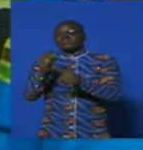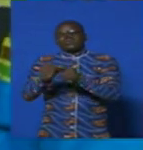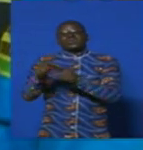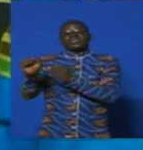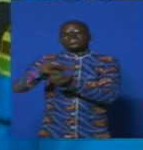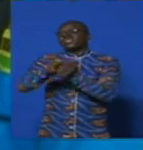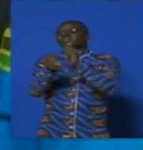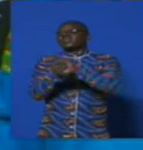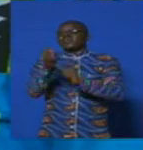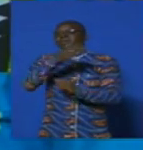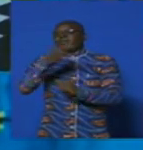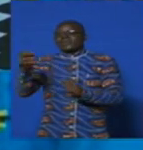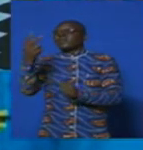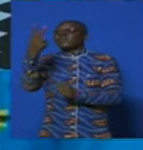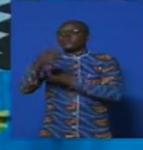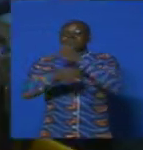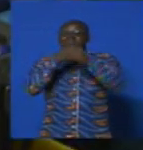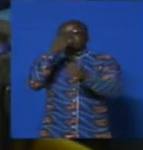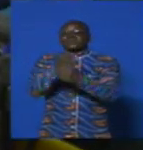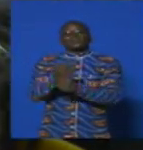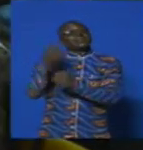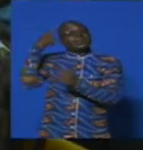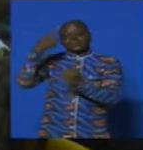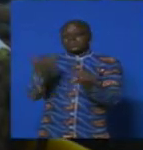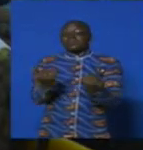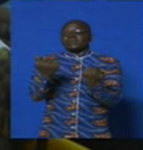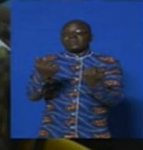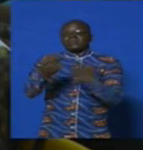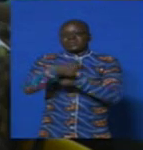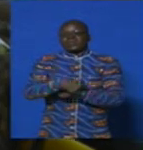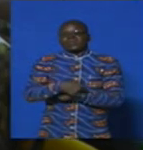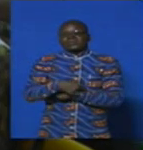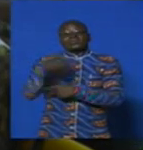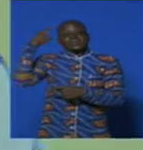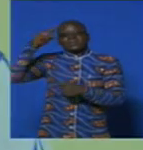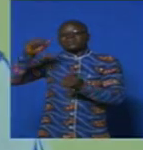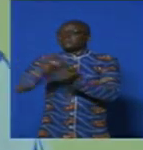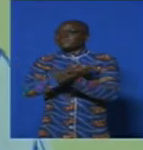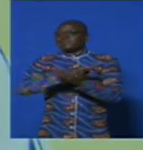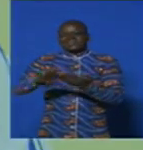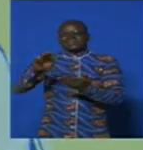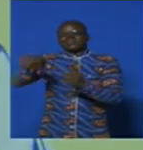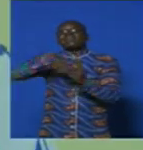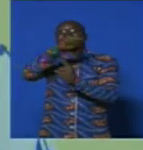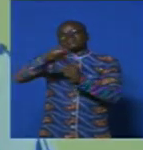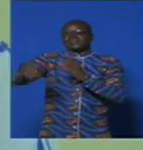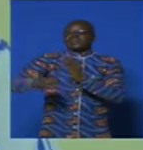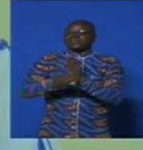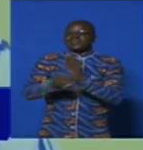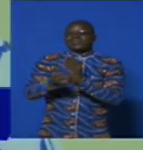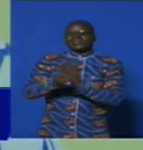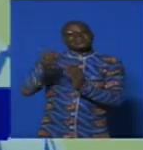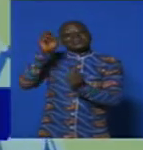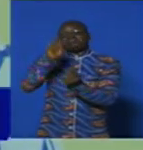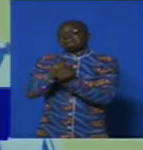en 2 ans et demi d'exercice du pouvoir actuel. Situation politique et sécuritaire dégradée, une situation économique caractérisée par la morosité,